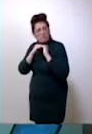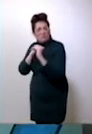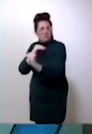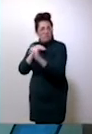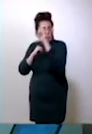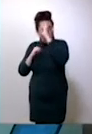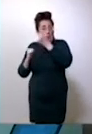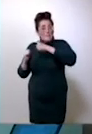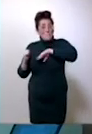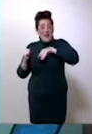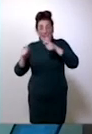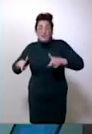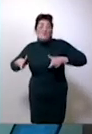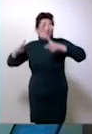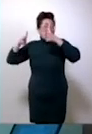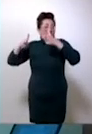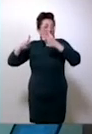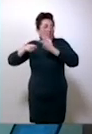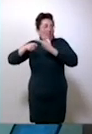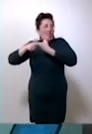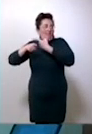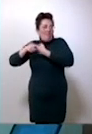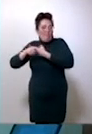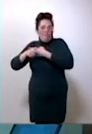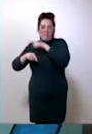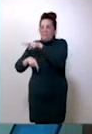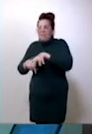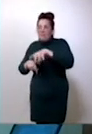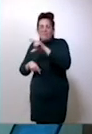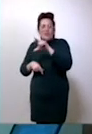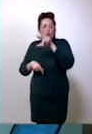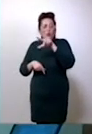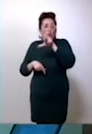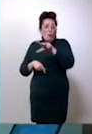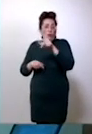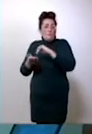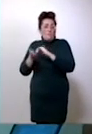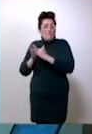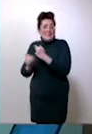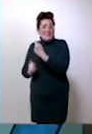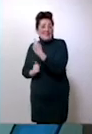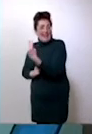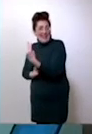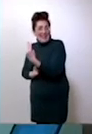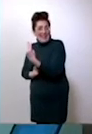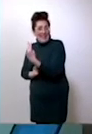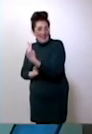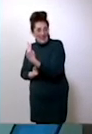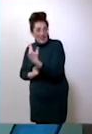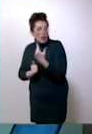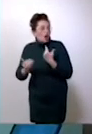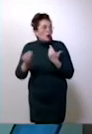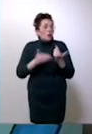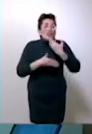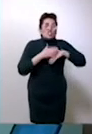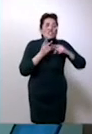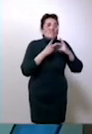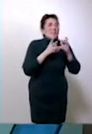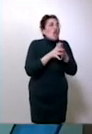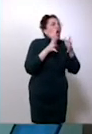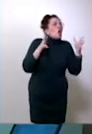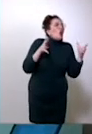immobiliers. Le béton, c'est 23 mètres carrés par habitant d'espace vert, contre 51 mètres carrés en moyenne dans les grandes villes